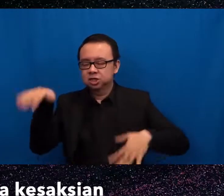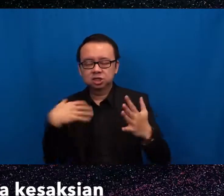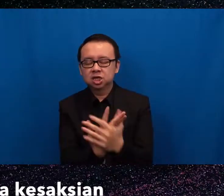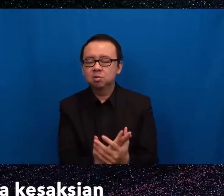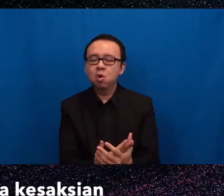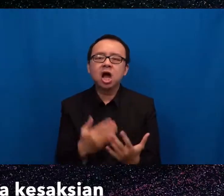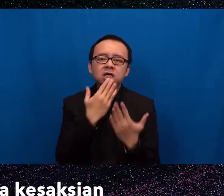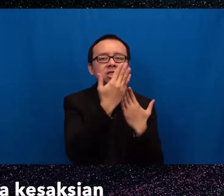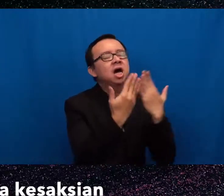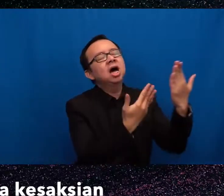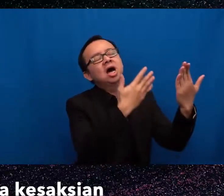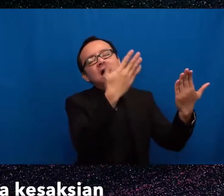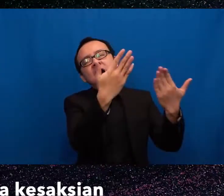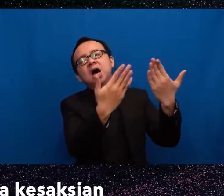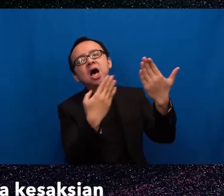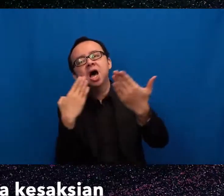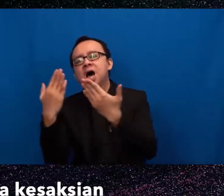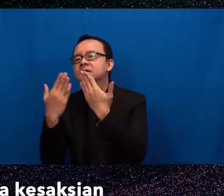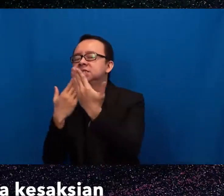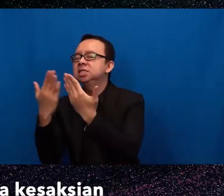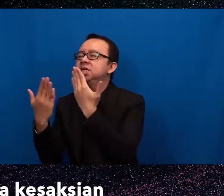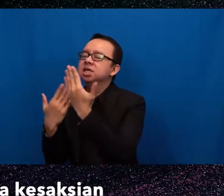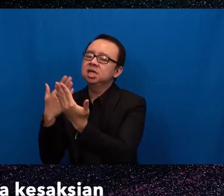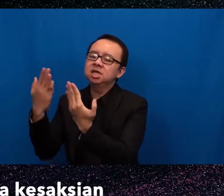teguhkan semua